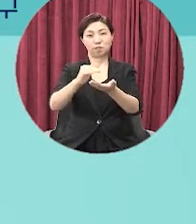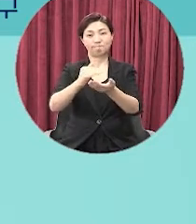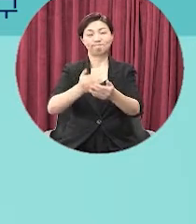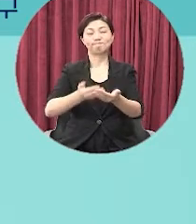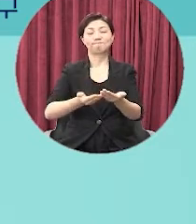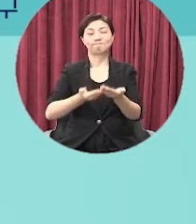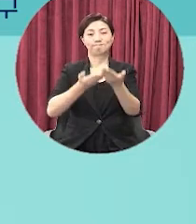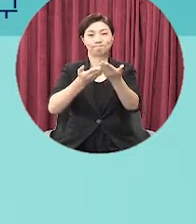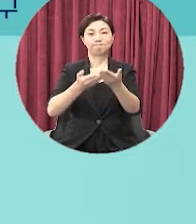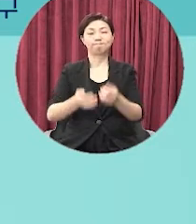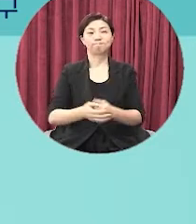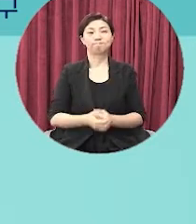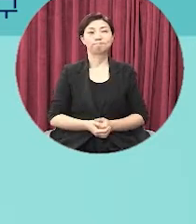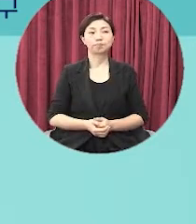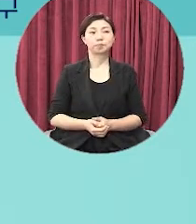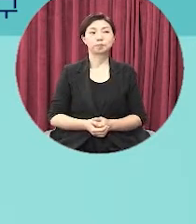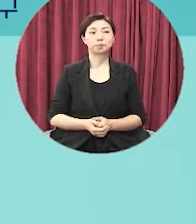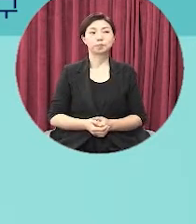드리도록 하겠습니다